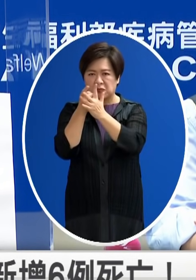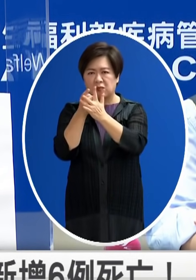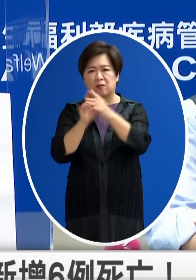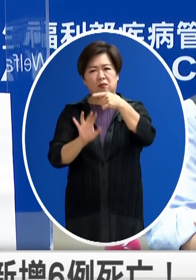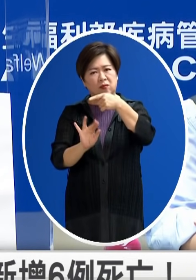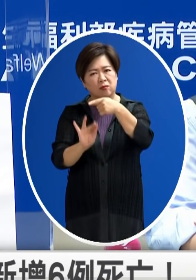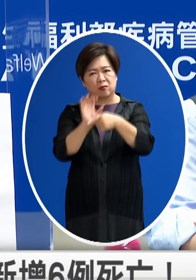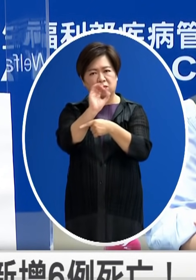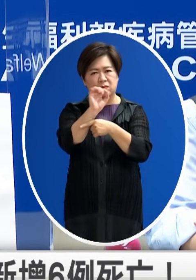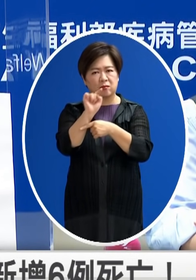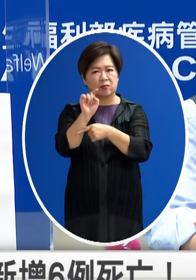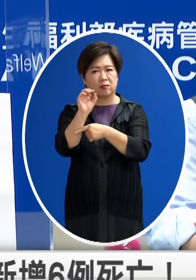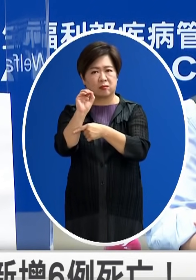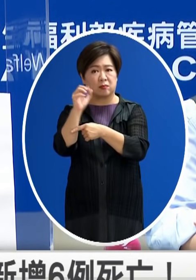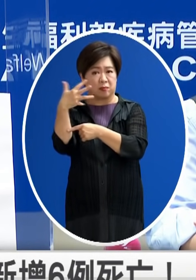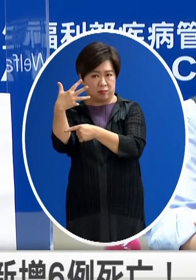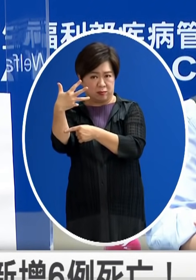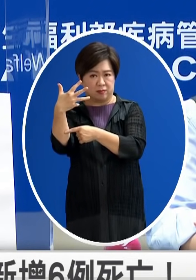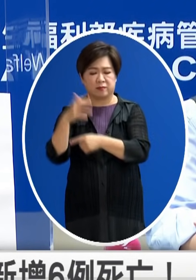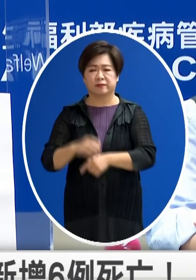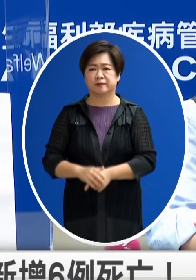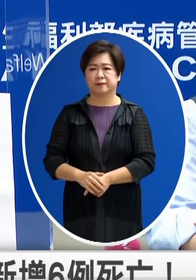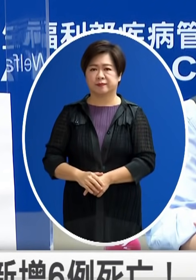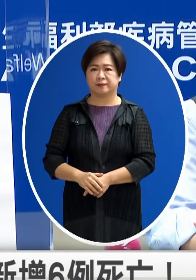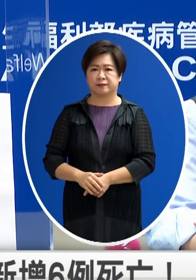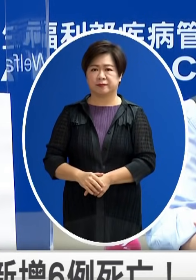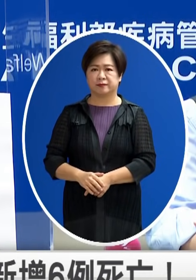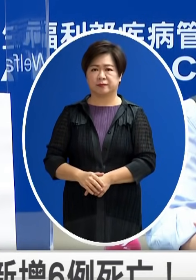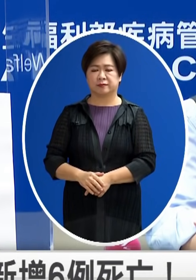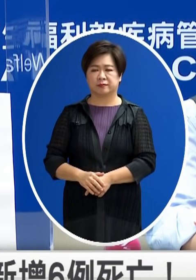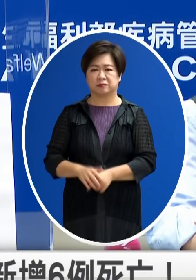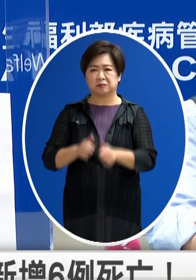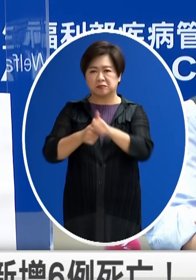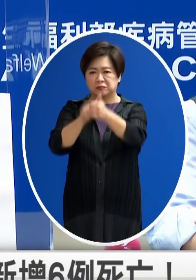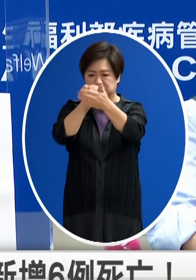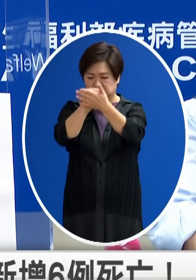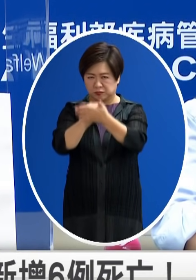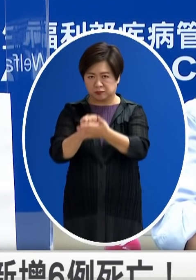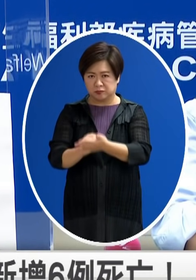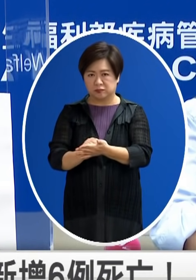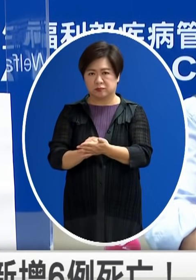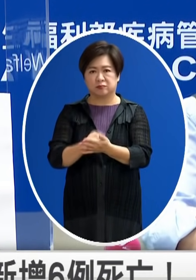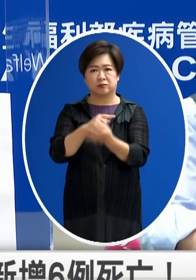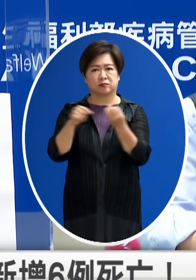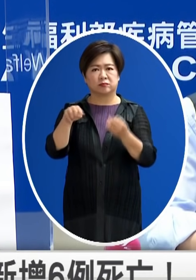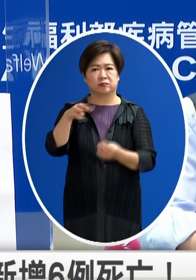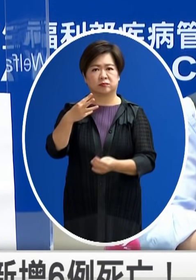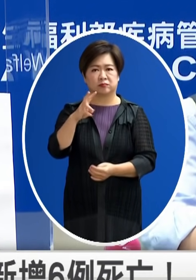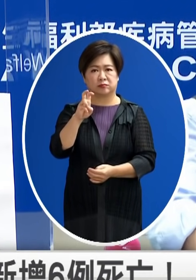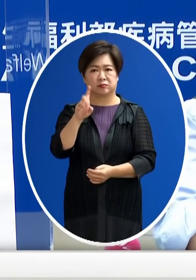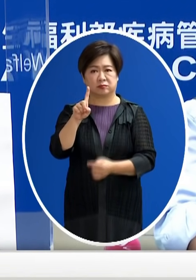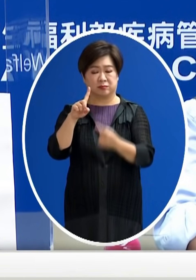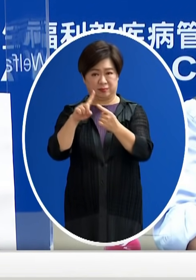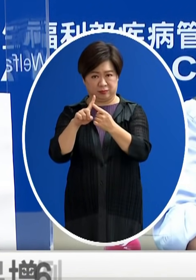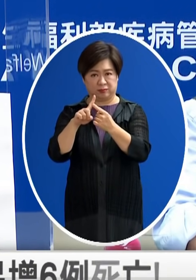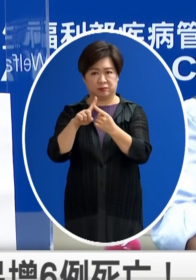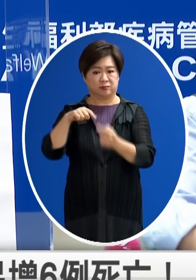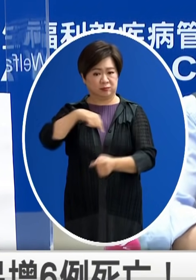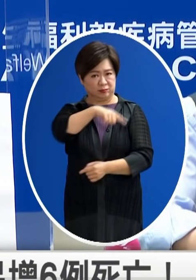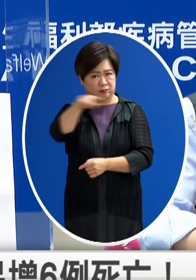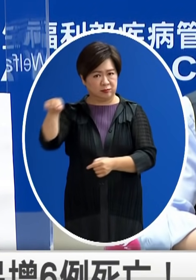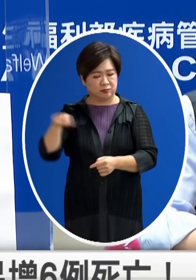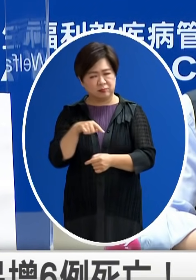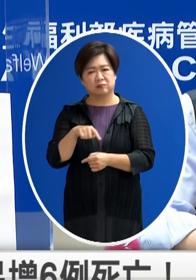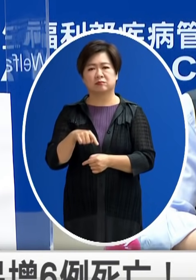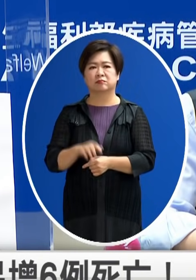是0.08%。那也框列了哈，框列了321人哈，那